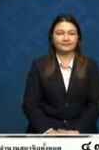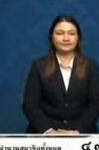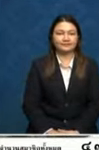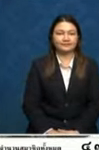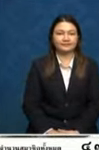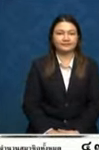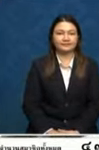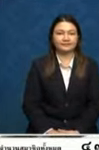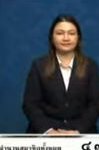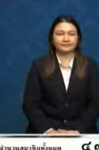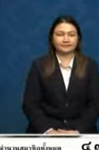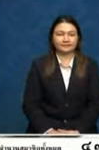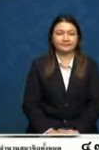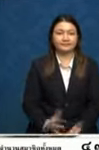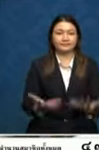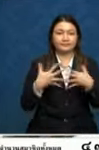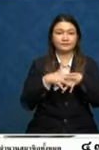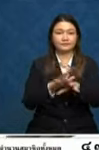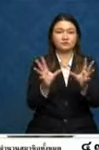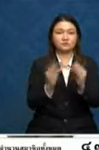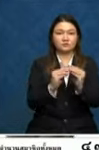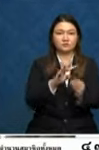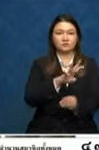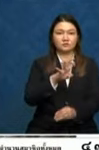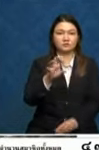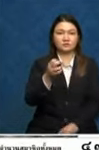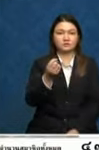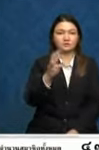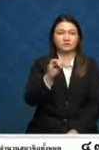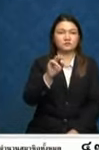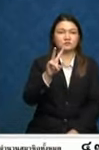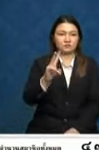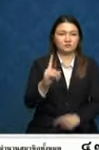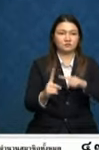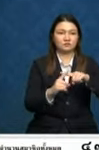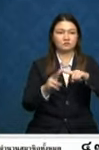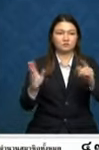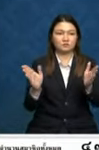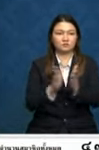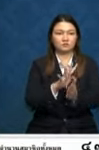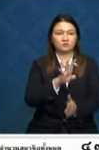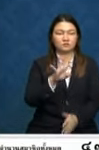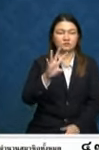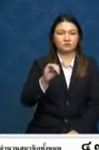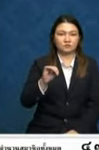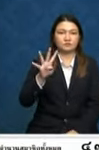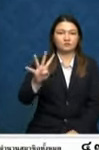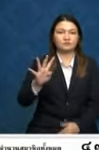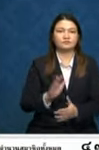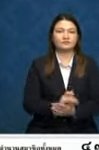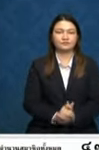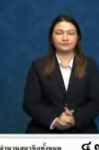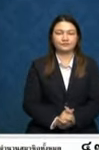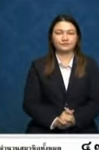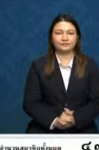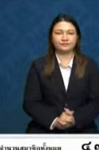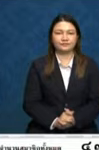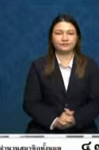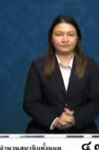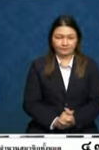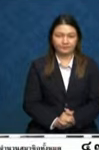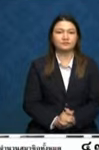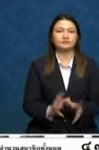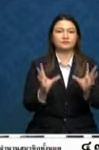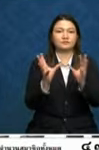มีผู้เข้าร่วมประชุมนะครับ442ท่านนะครับบวก2เป็น444ท่านนะครับครบองค์ประชุมน